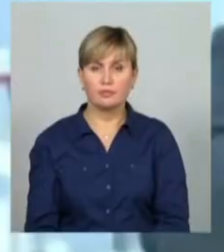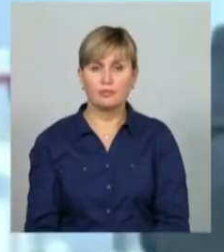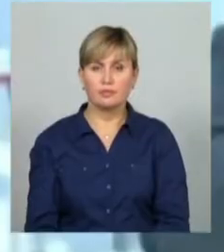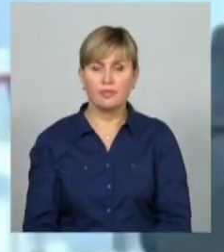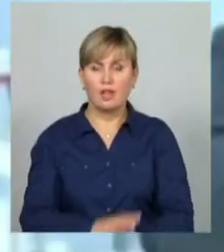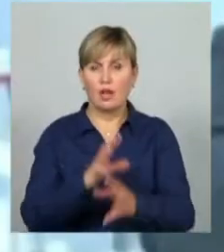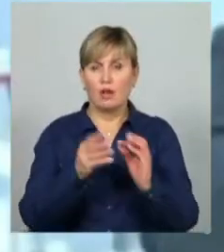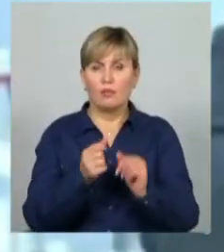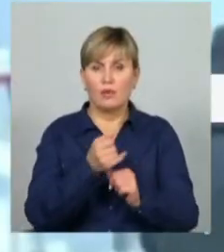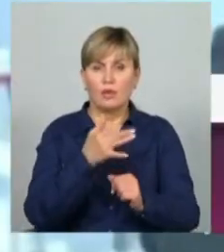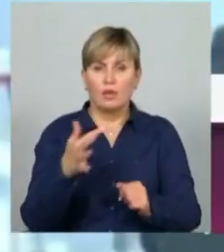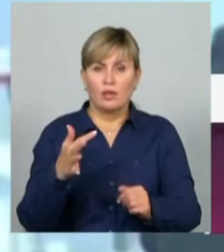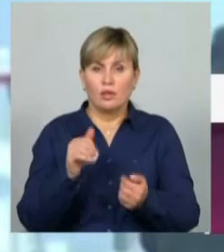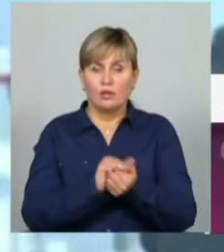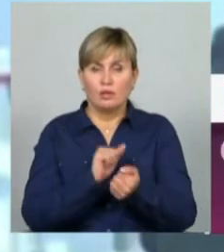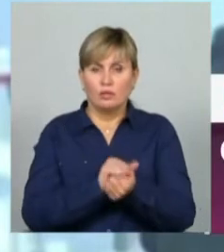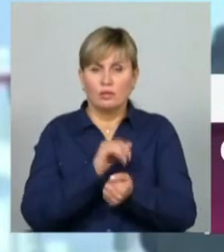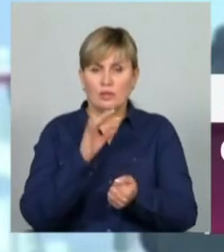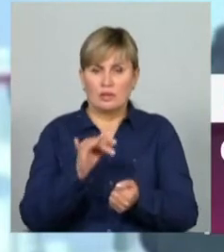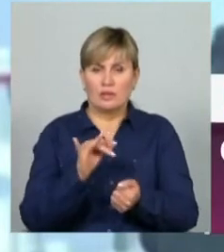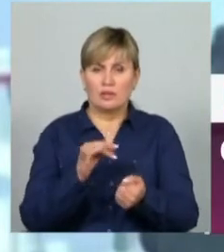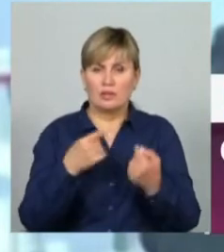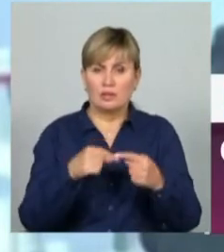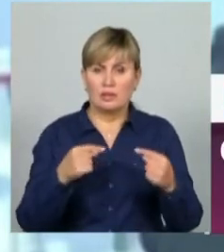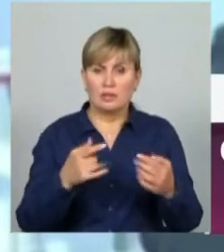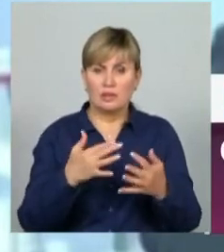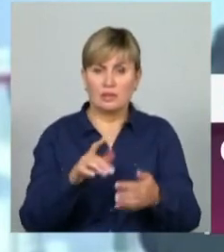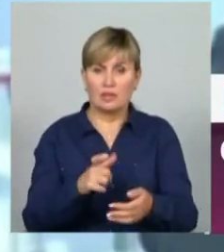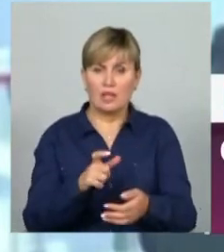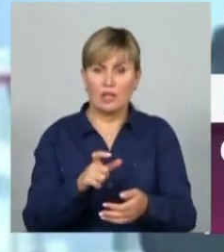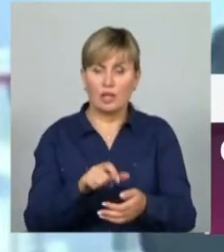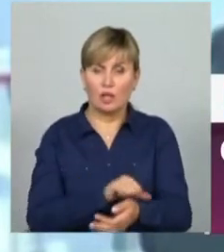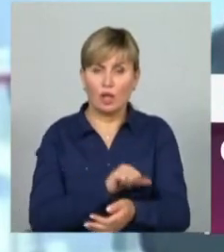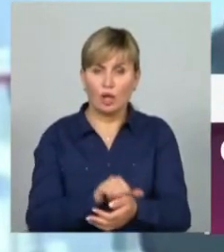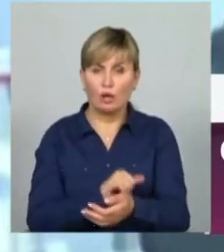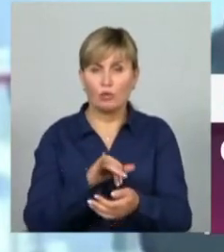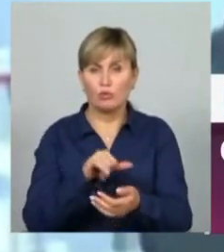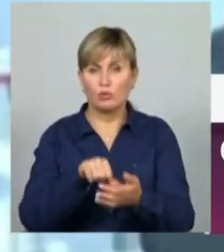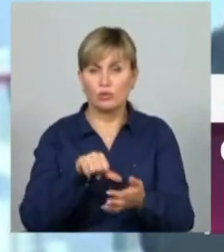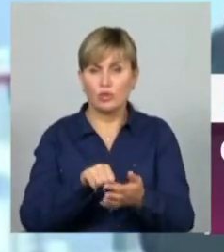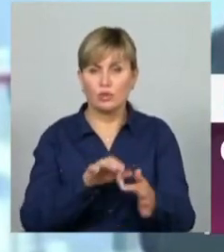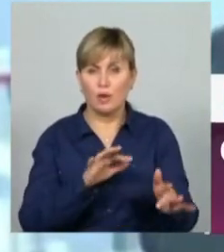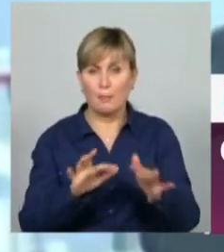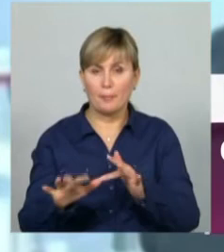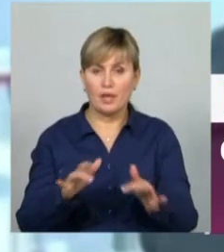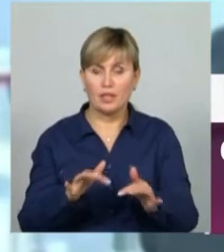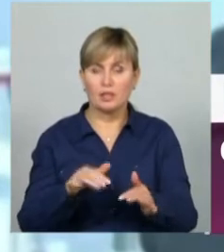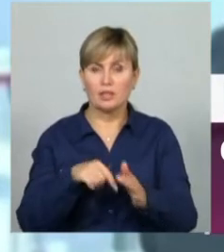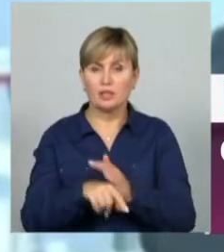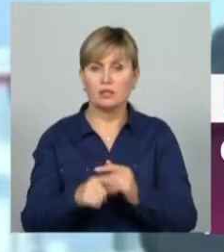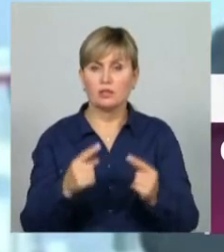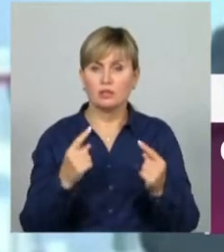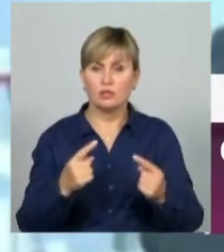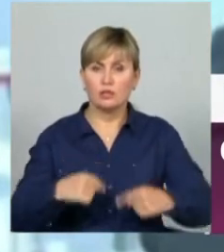Общее количество изъятов в сухом и жидком виде синтетических наркотиков у участников транснациональной организованной